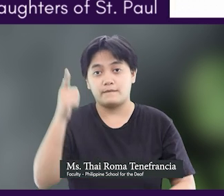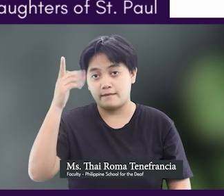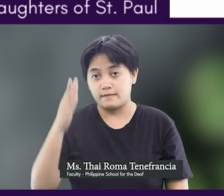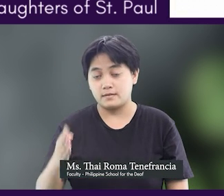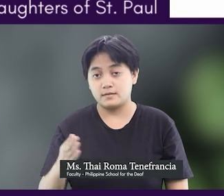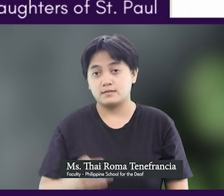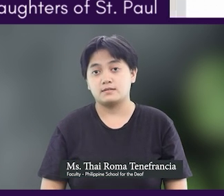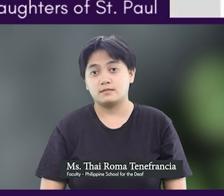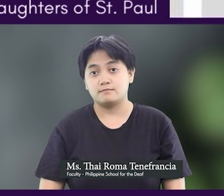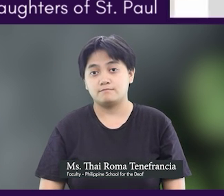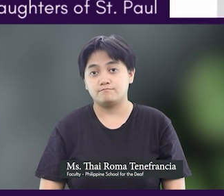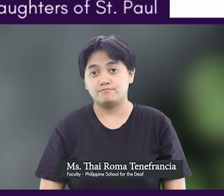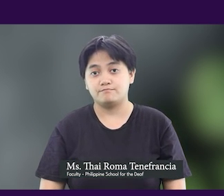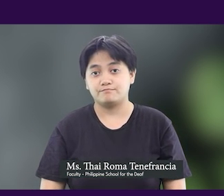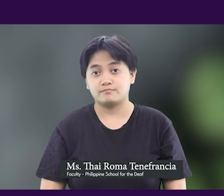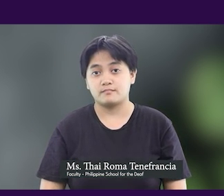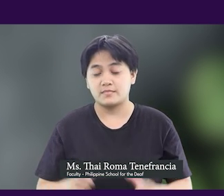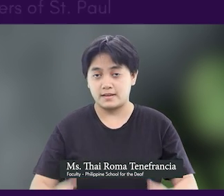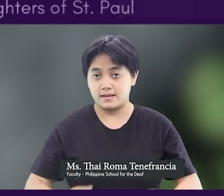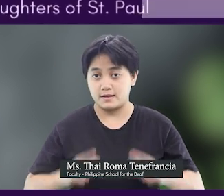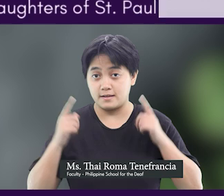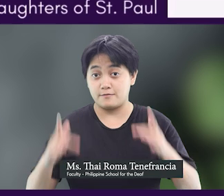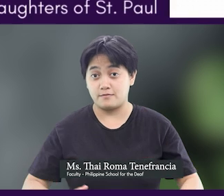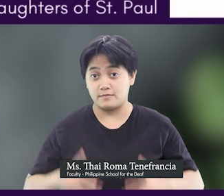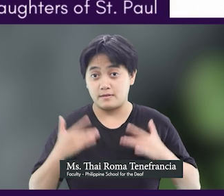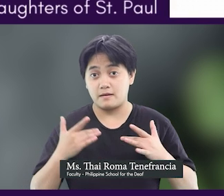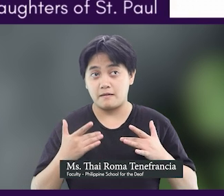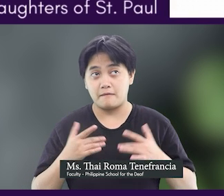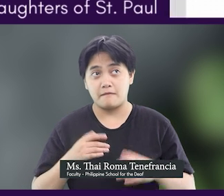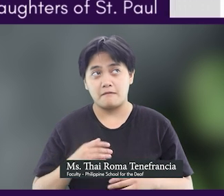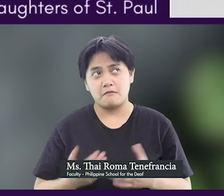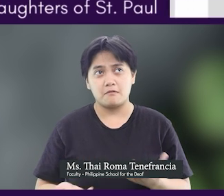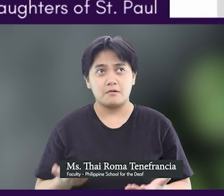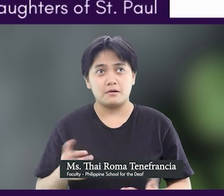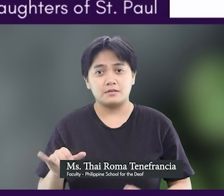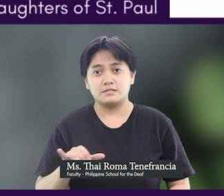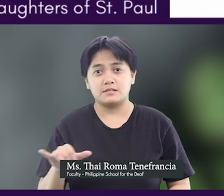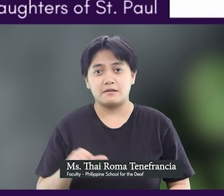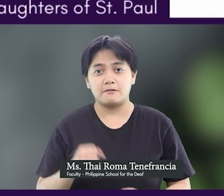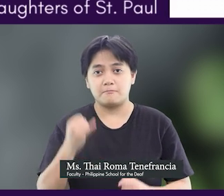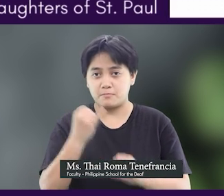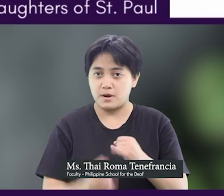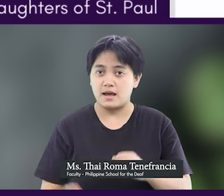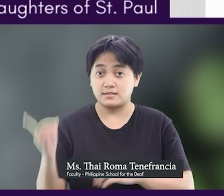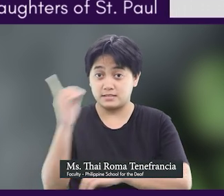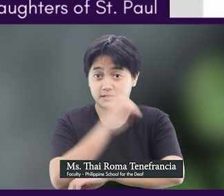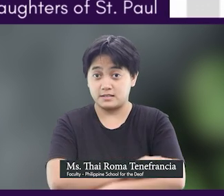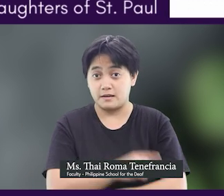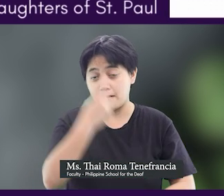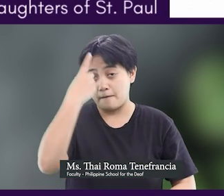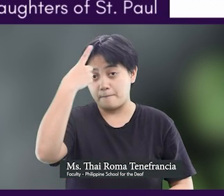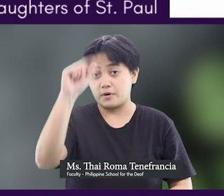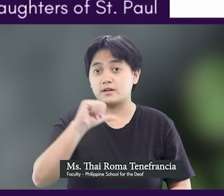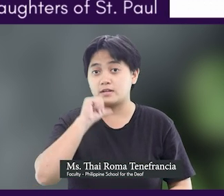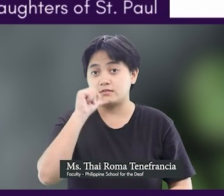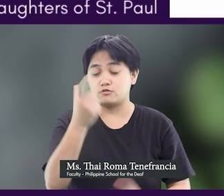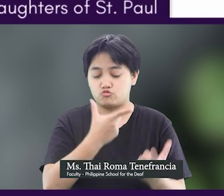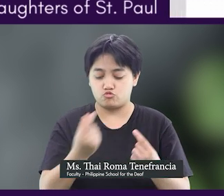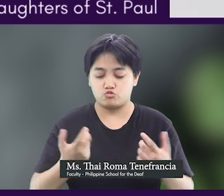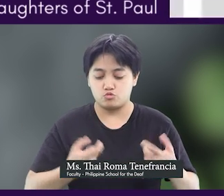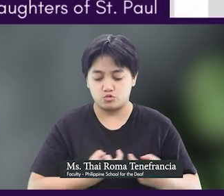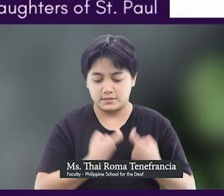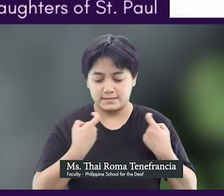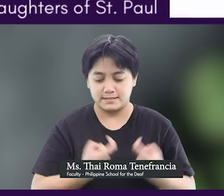mapapurihan. Kapanalig, let us live each day as if it were our last. In that way, we